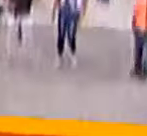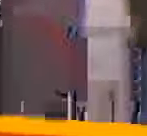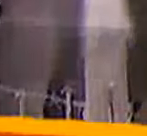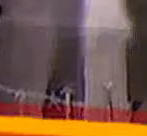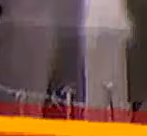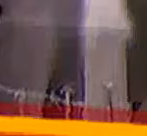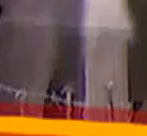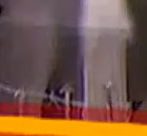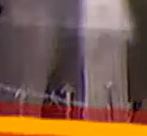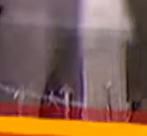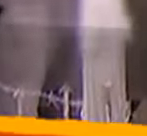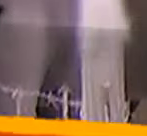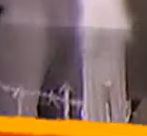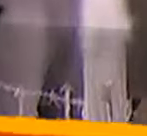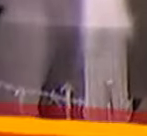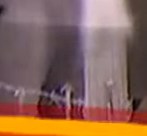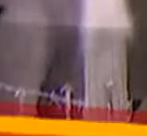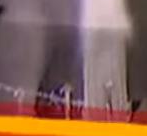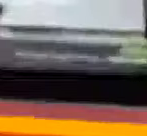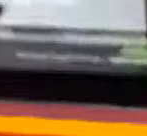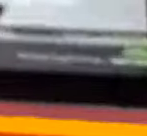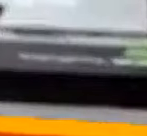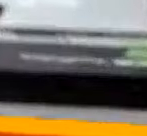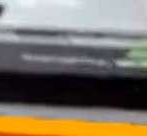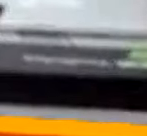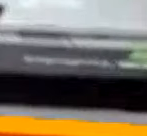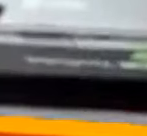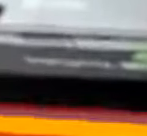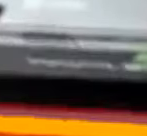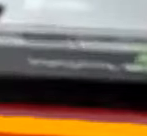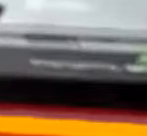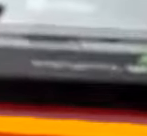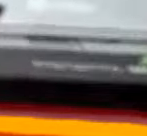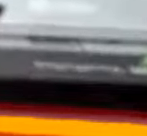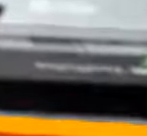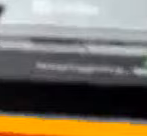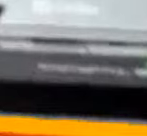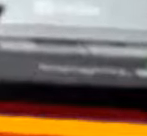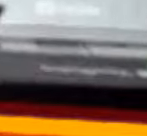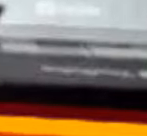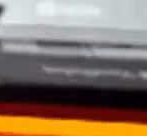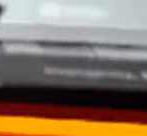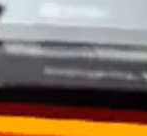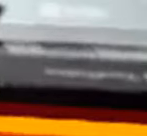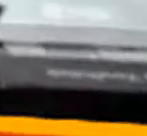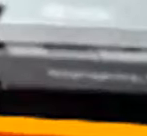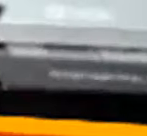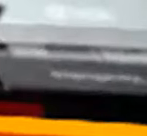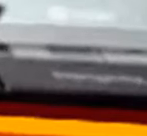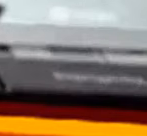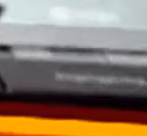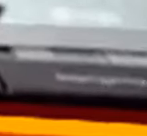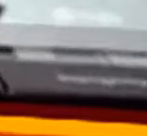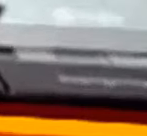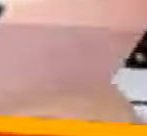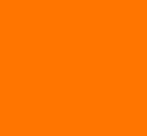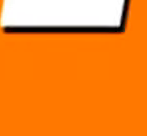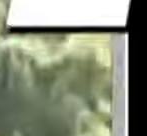Susunod, bilibid inmate na dawit sa pagpatay sa broadcaster na si Percy Lapid, hinatulang